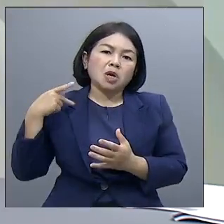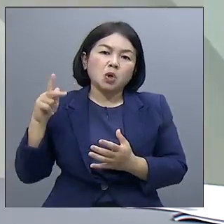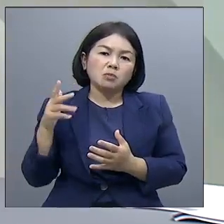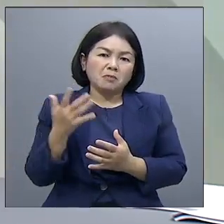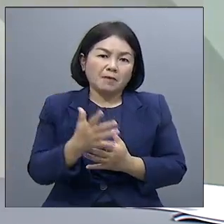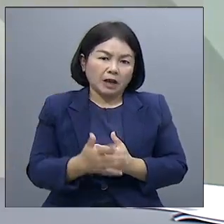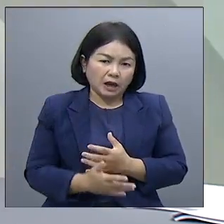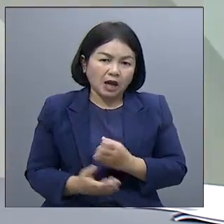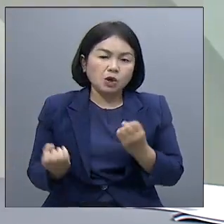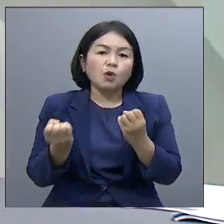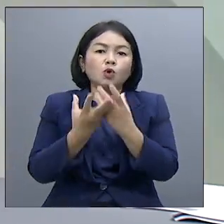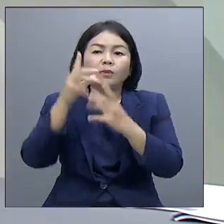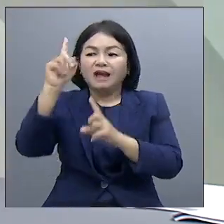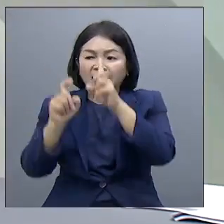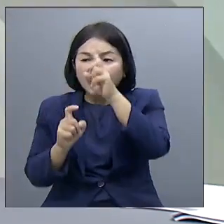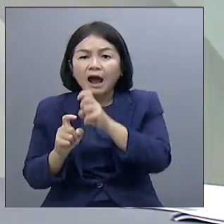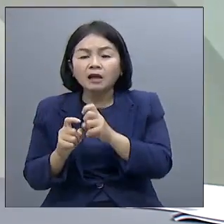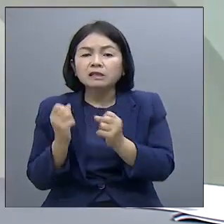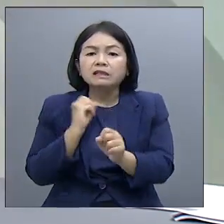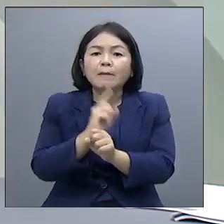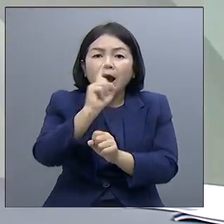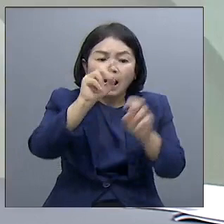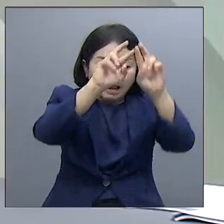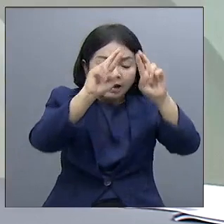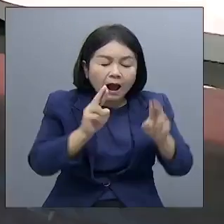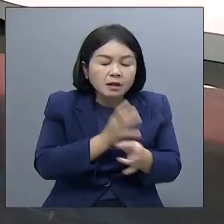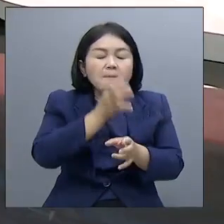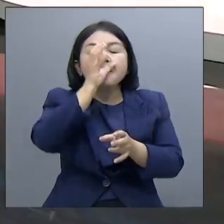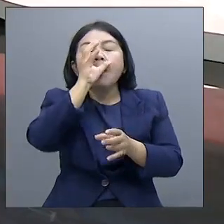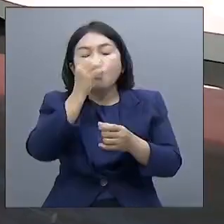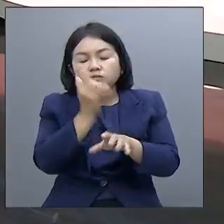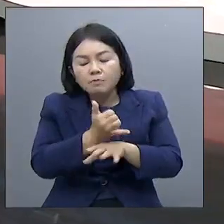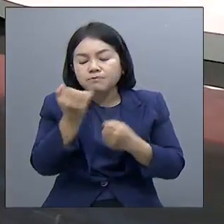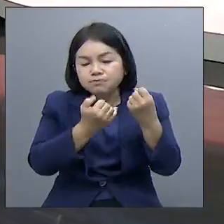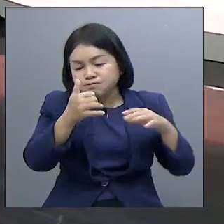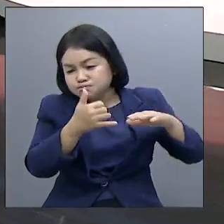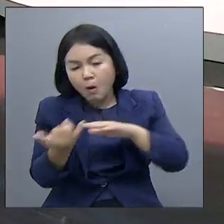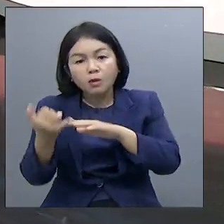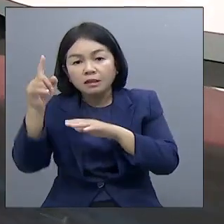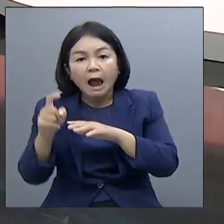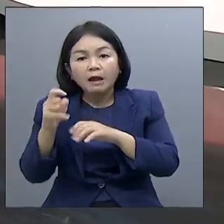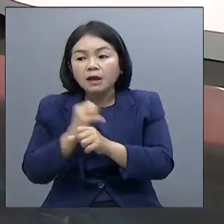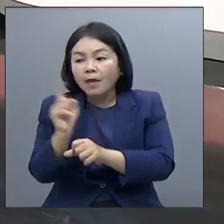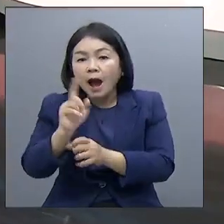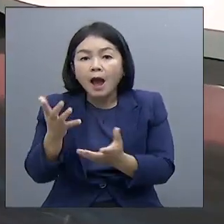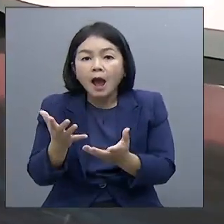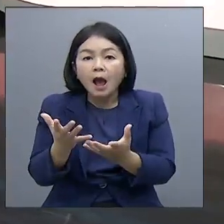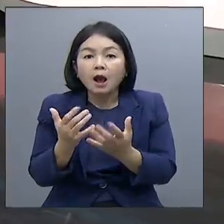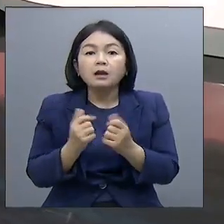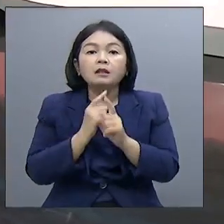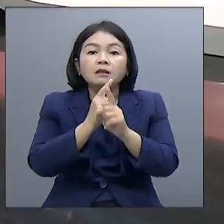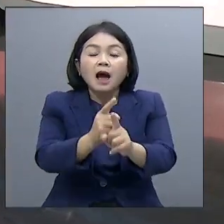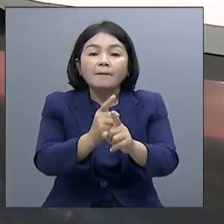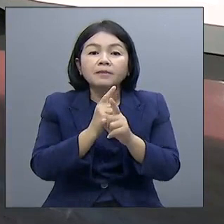พิ่มตัวเลขการตายจากเมาแล้วขับที่อาจจะเพิ่มขึ้นในอนาคตนะคะคุณภัทรชัยคะ แม้จะอนุญาตให้ขายแอลกอฮอล์ได้ถึงเที่ย